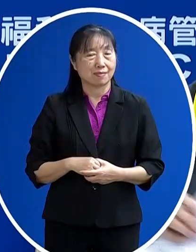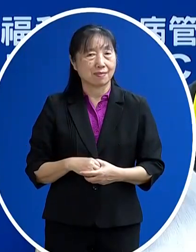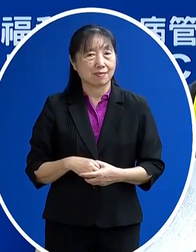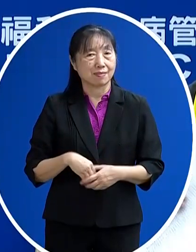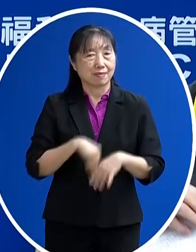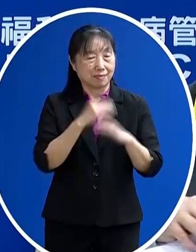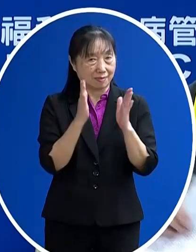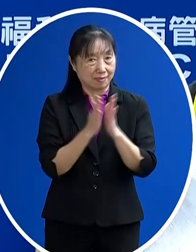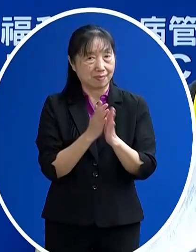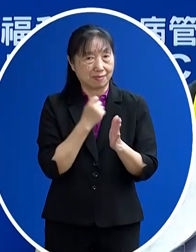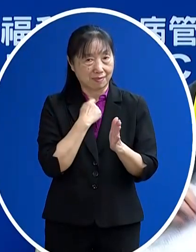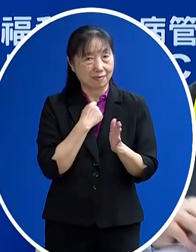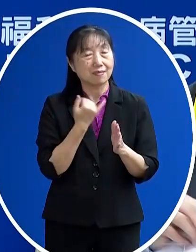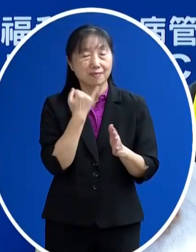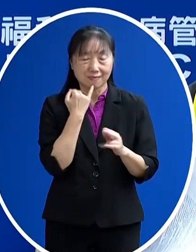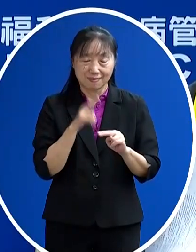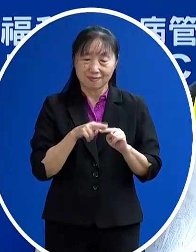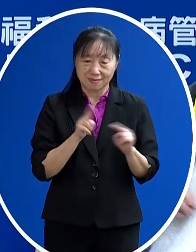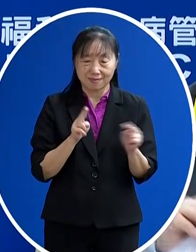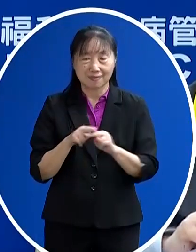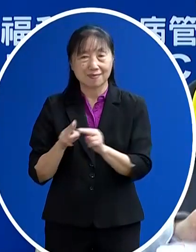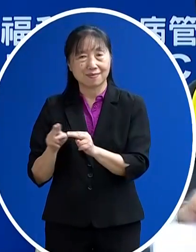来做相对的放松。